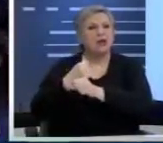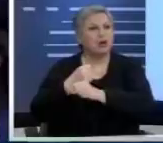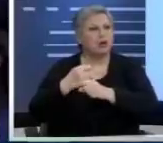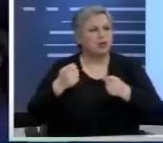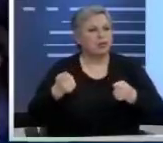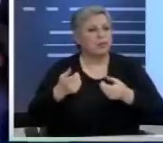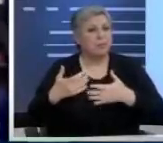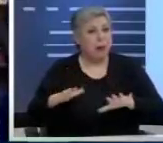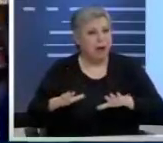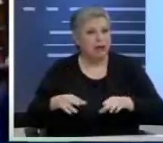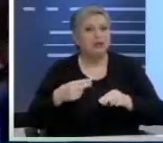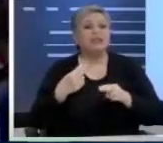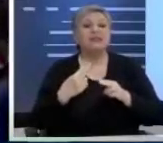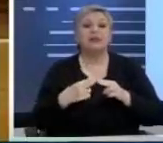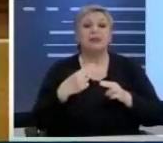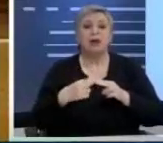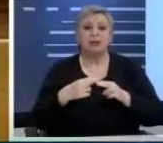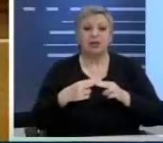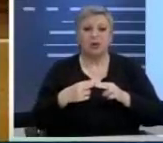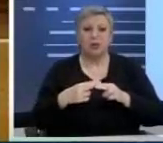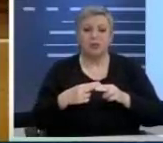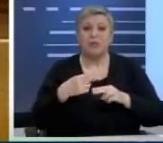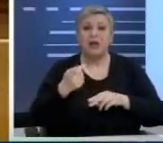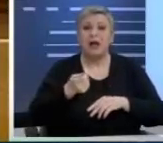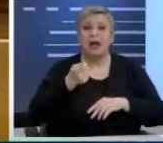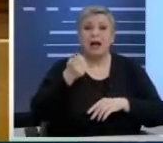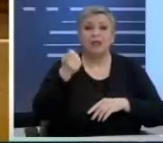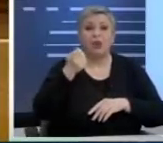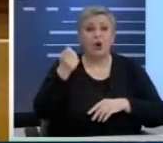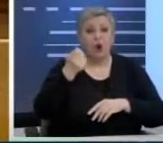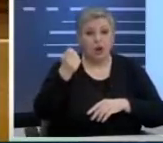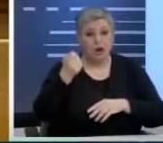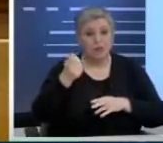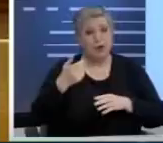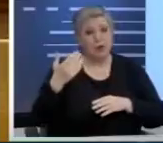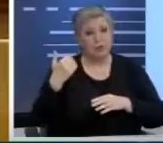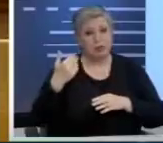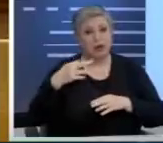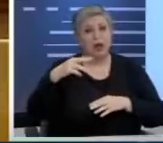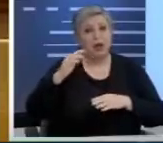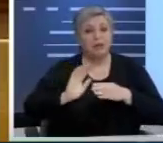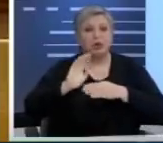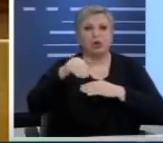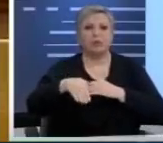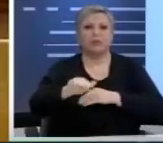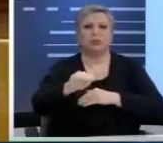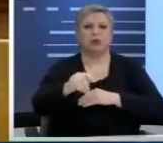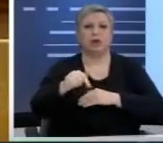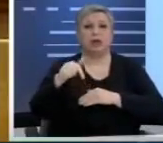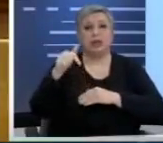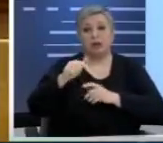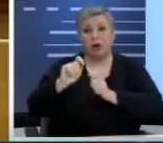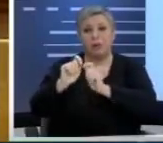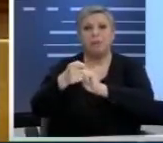Ένα μεγάλο κομμάτι του χρέους μας έχει πάει από κειμενόμενα επιτόκια σε σταθερά επιτόκια.